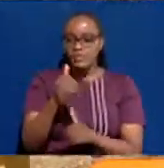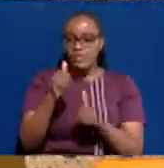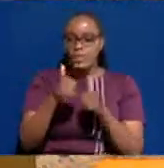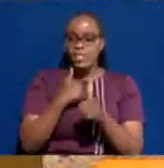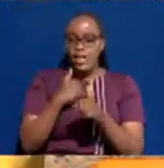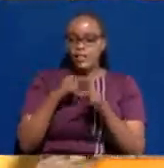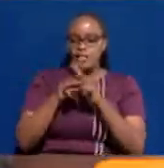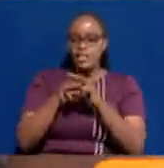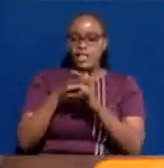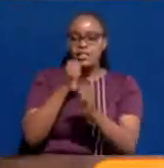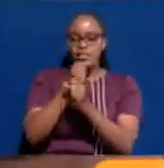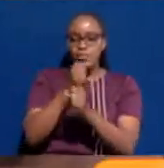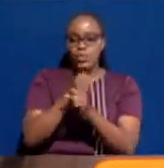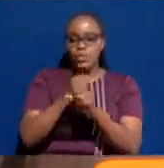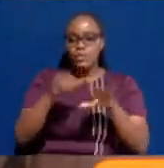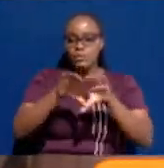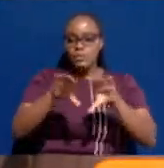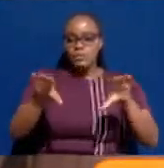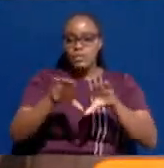tukaanza ile kazi ya mbao.